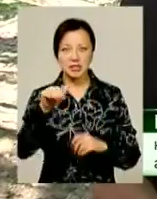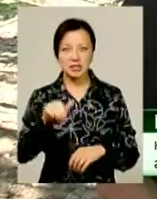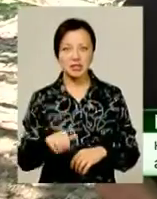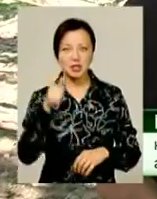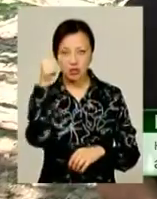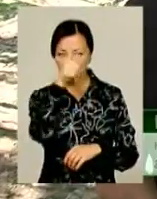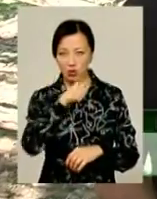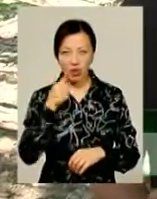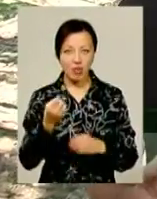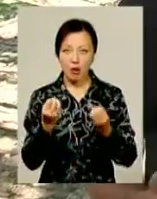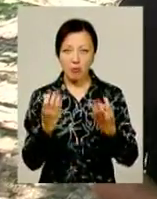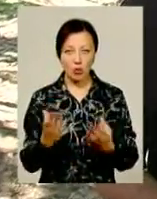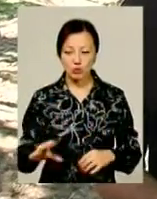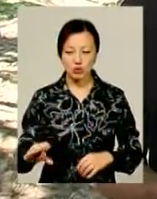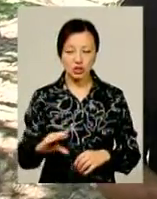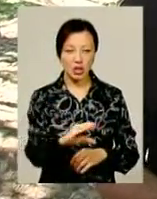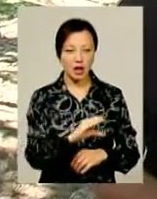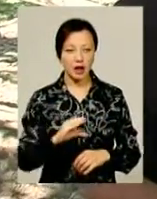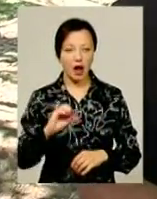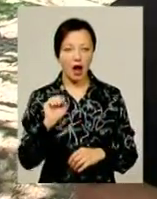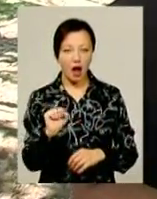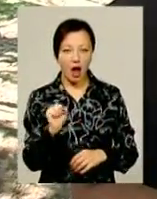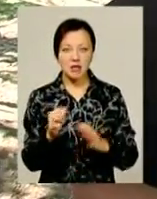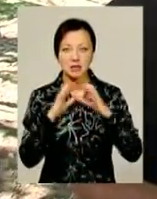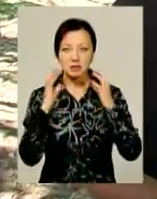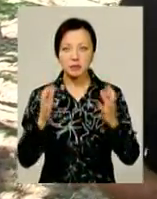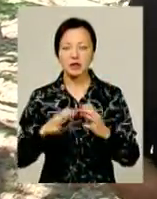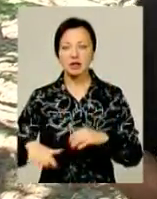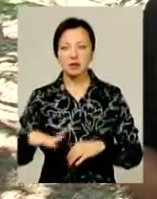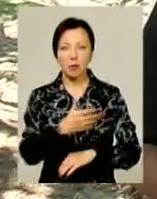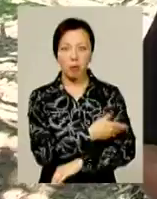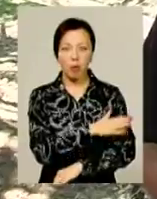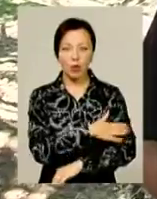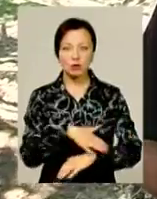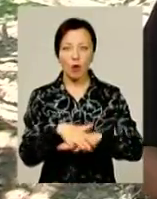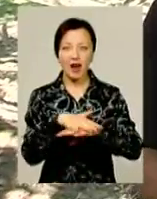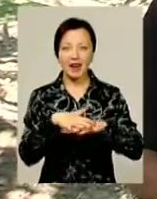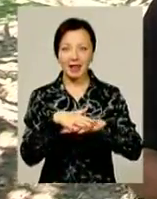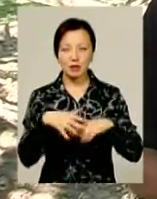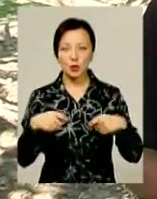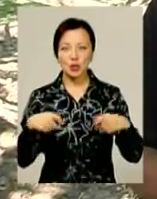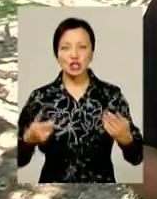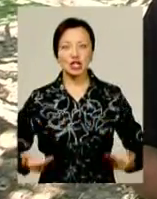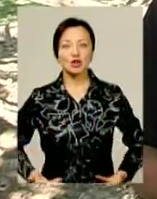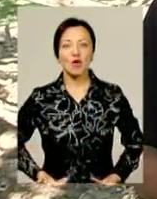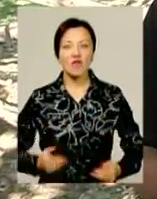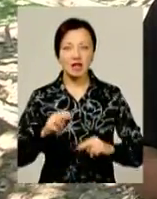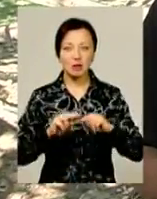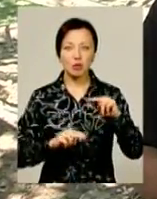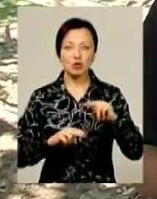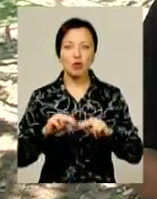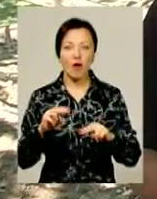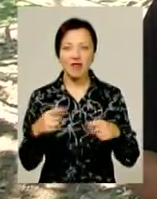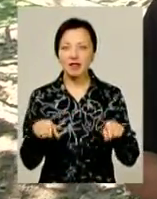навіть не просто шари, а збереглась на території польського ринку житлова забудова такого